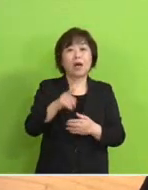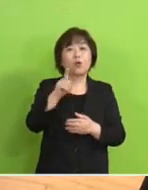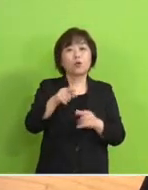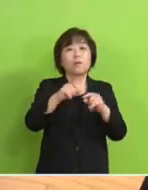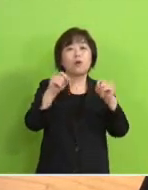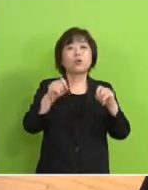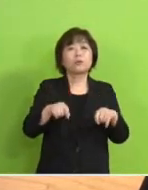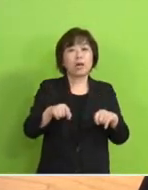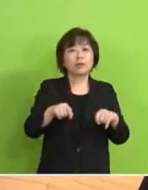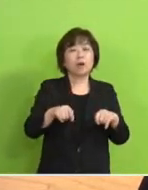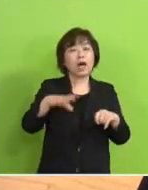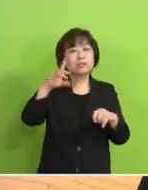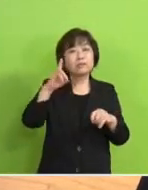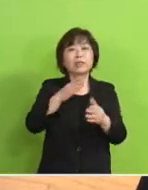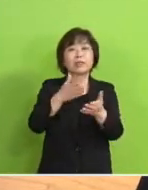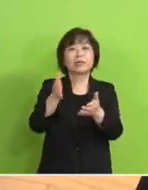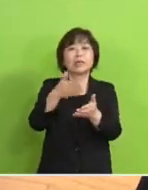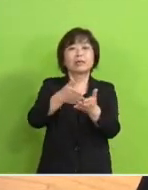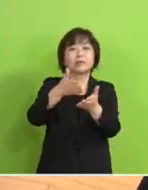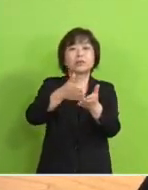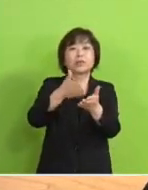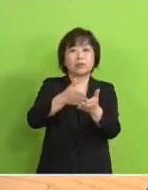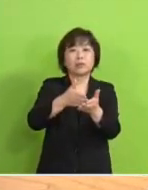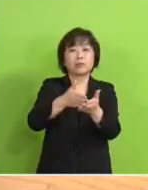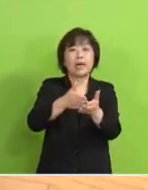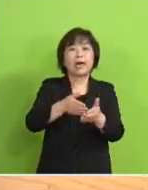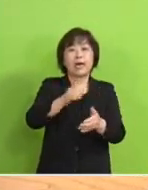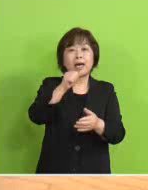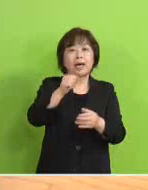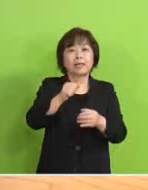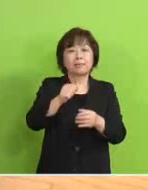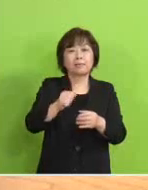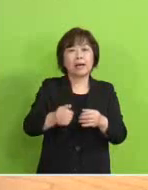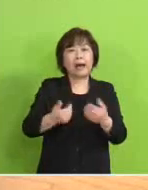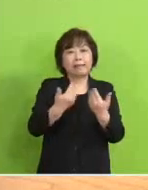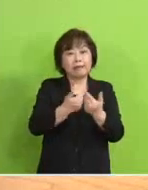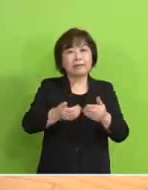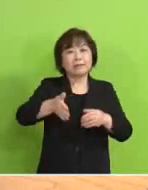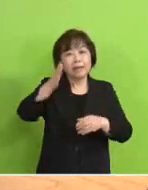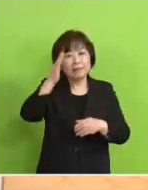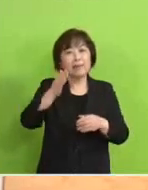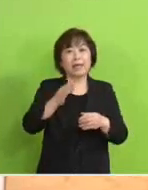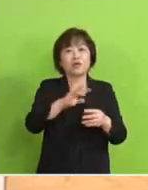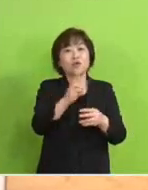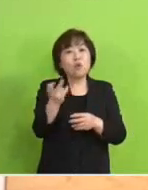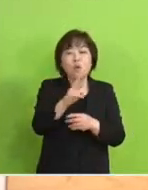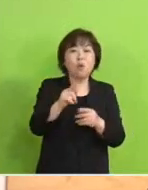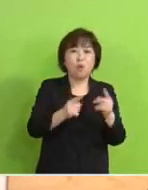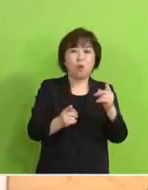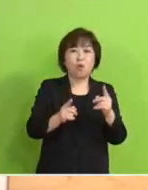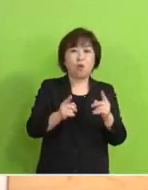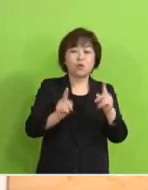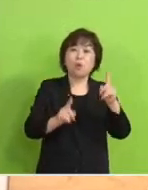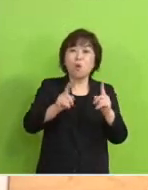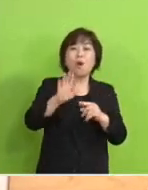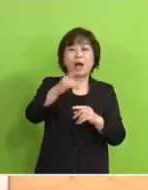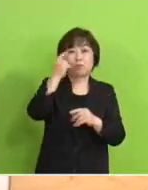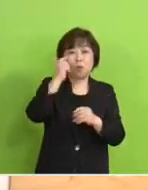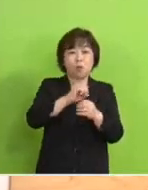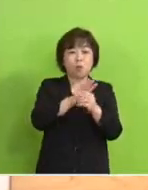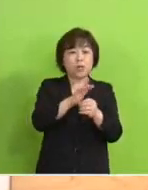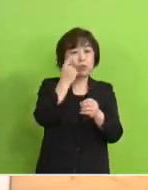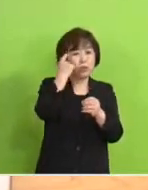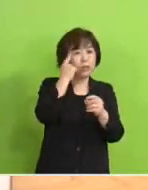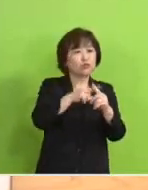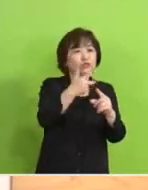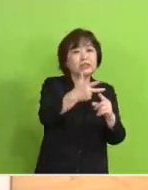問題は当初から申し上げているように賛否両論があると思います。やっぱりコロナのことを考え